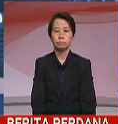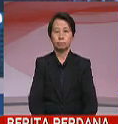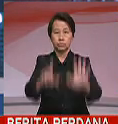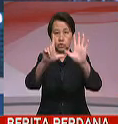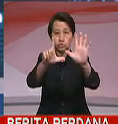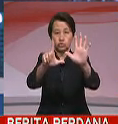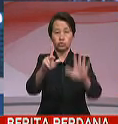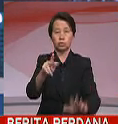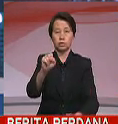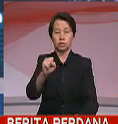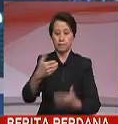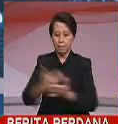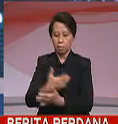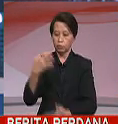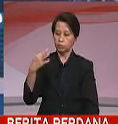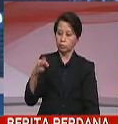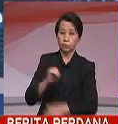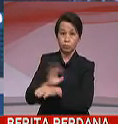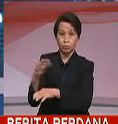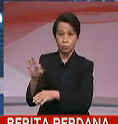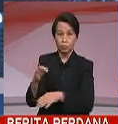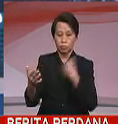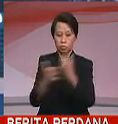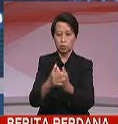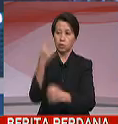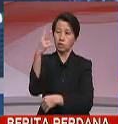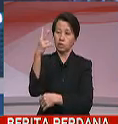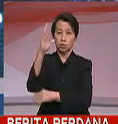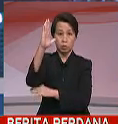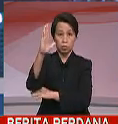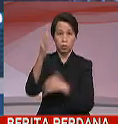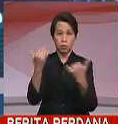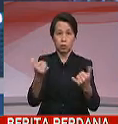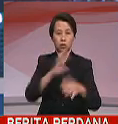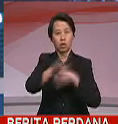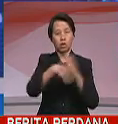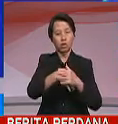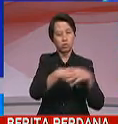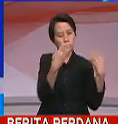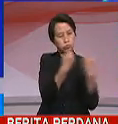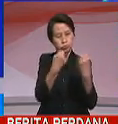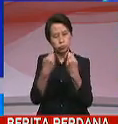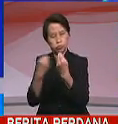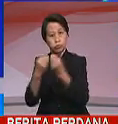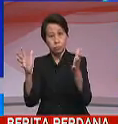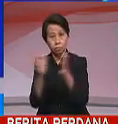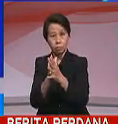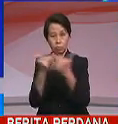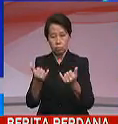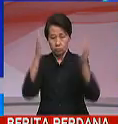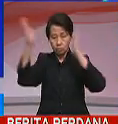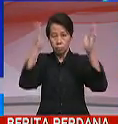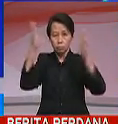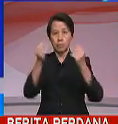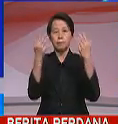7 kes baru COVID-19 dilaporkan sehingga 12 tengah hari ini dan ini menjadikan jumlah kes positif COVID-19 di